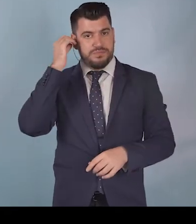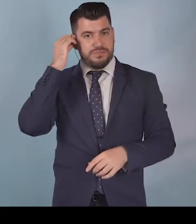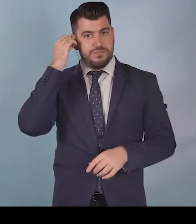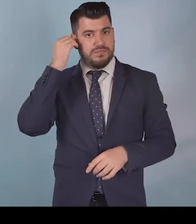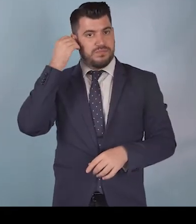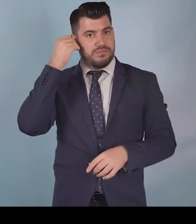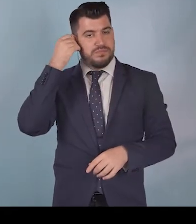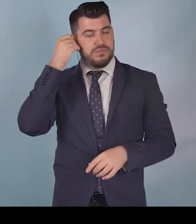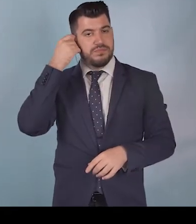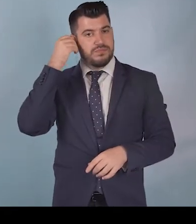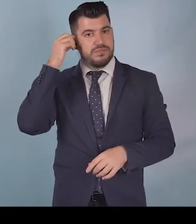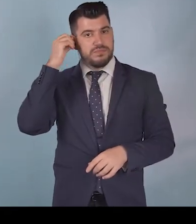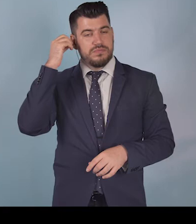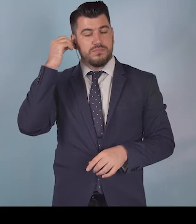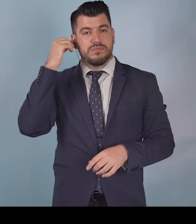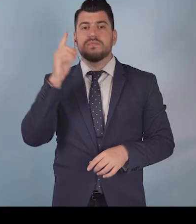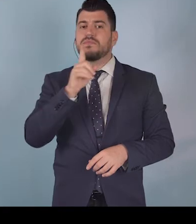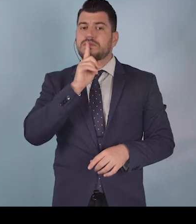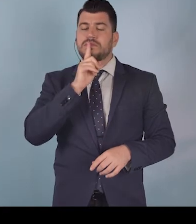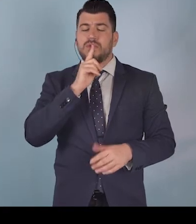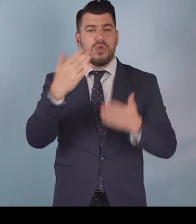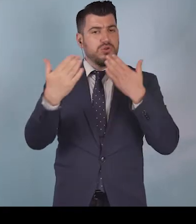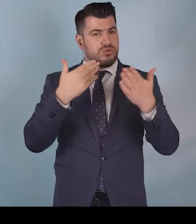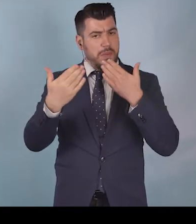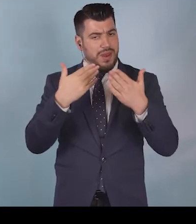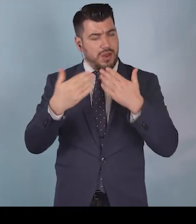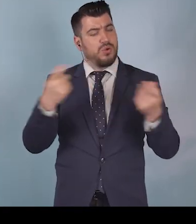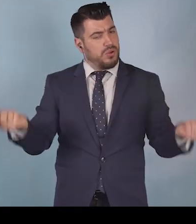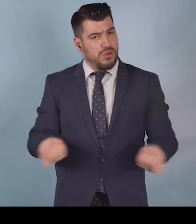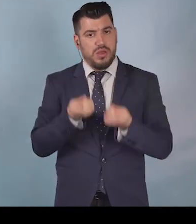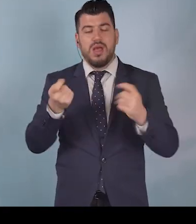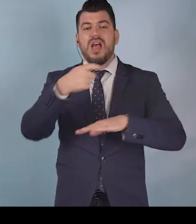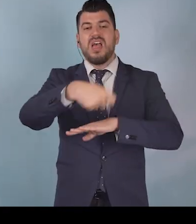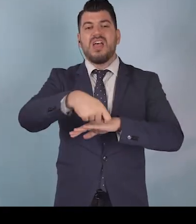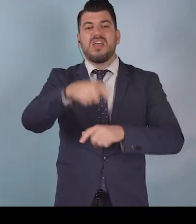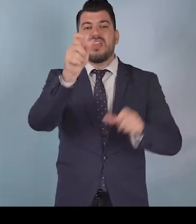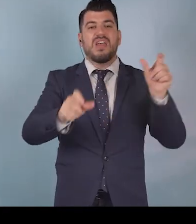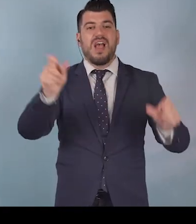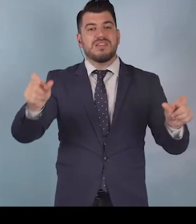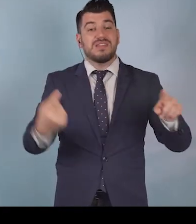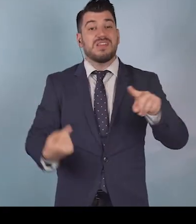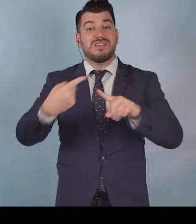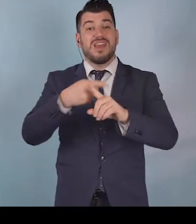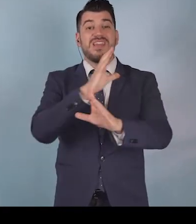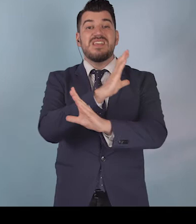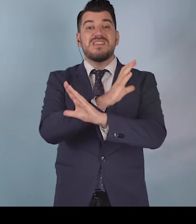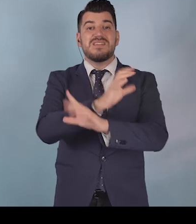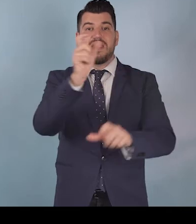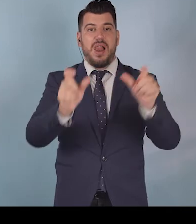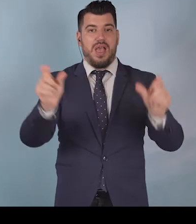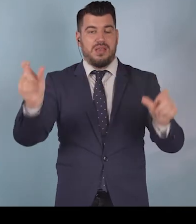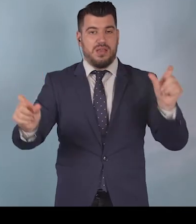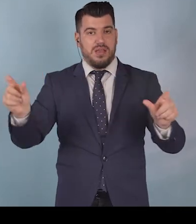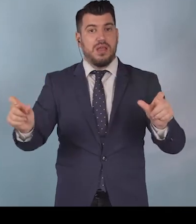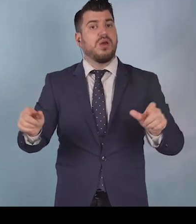Επίσης, προς δικαστές και εισαγγελείς είχε γίνει ένα παρόμοιο εκπαιδευτικό σεμινάριο, πάλι με διοργάνωση